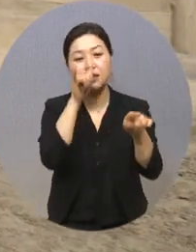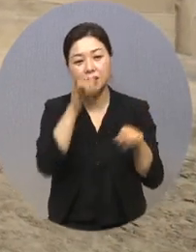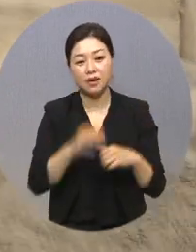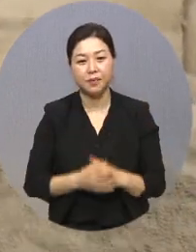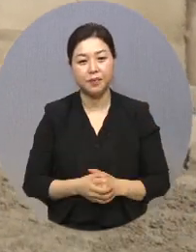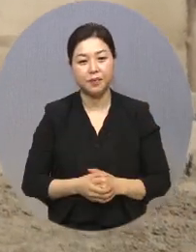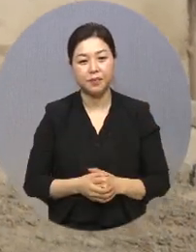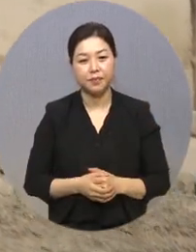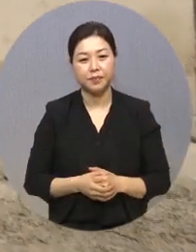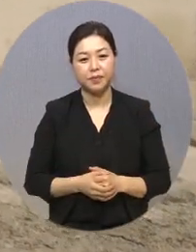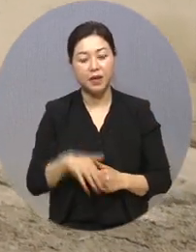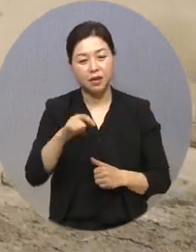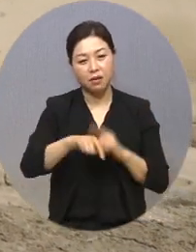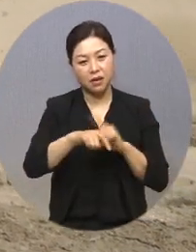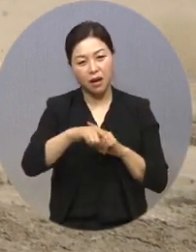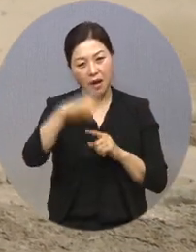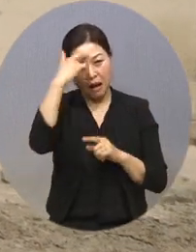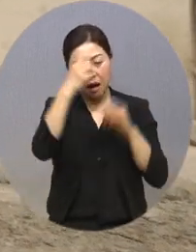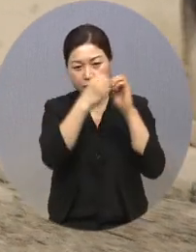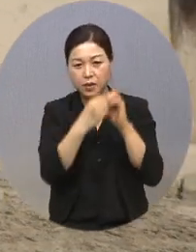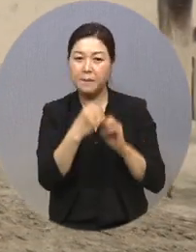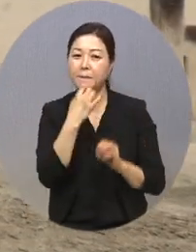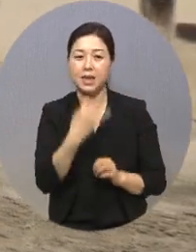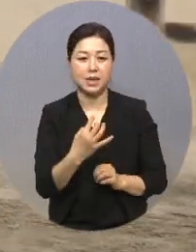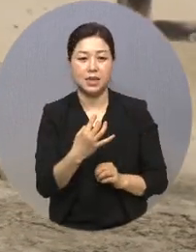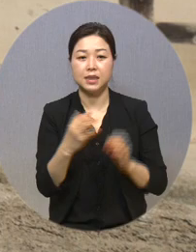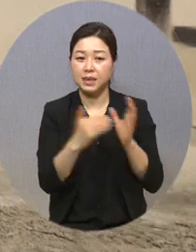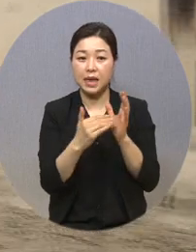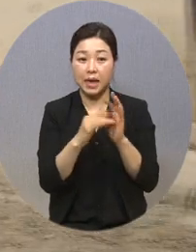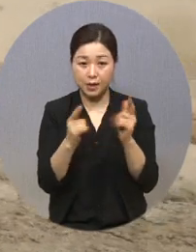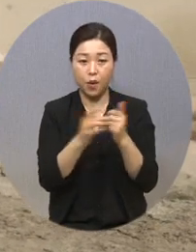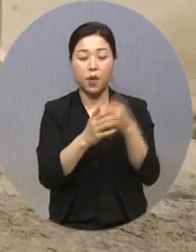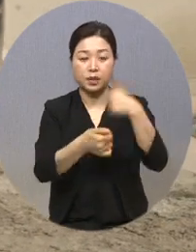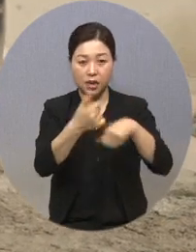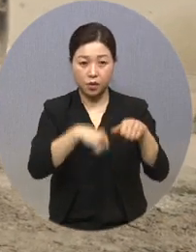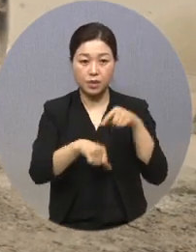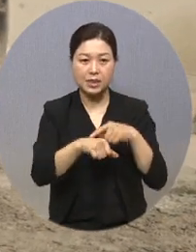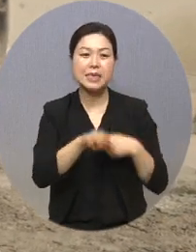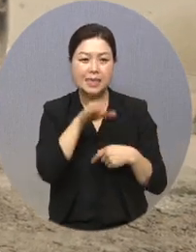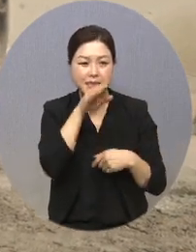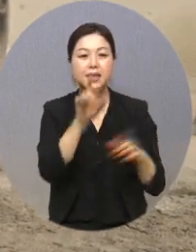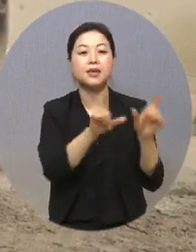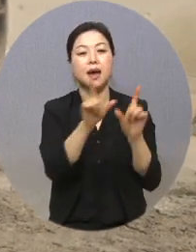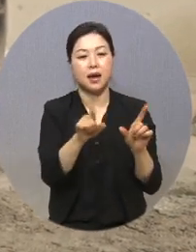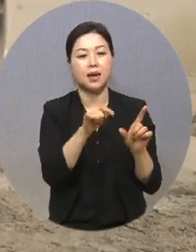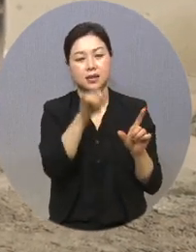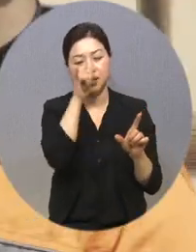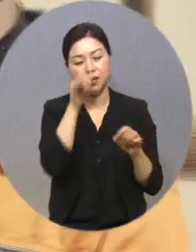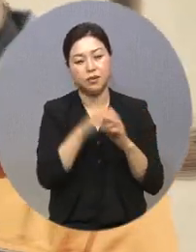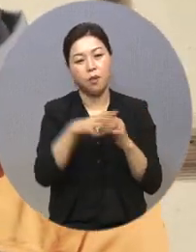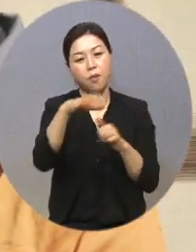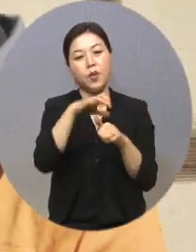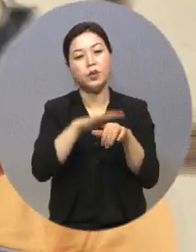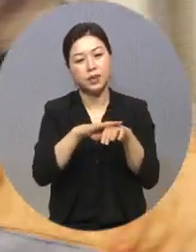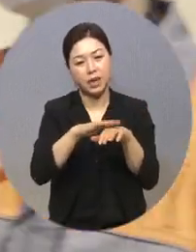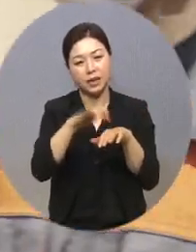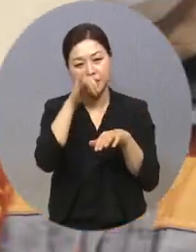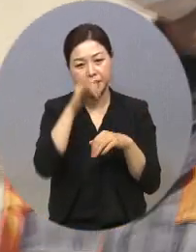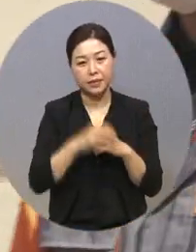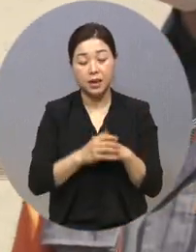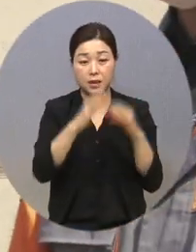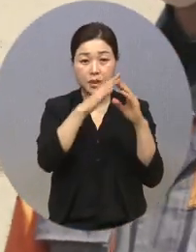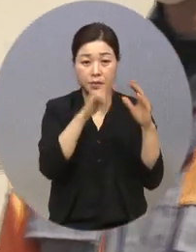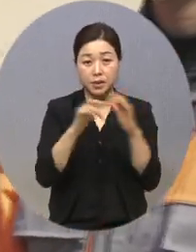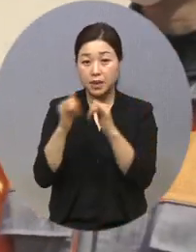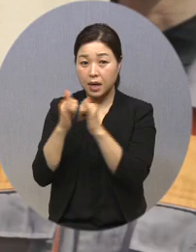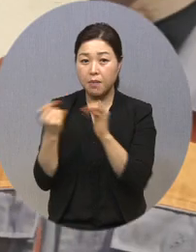그러니까 이게 고통으로 남아 있는 게 아니라 여기 자손들이 살고 계세요. 그래서 이게 보존이 되고 있었지. 집은 사람이